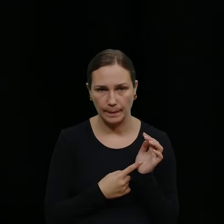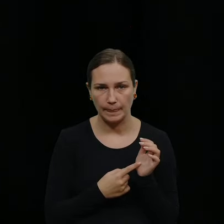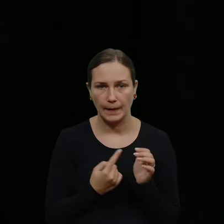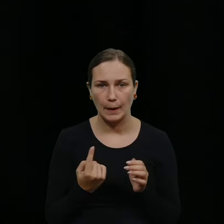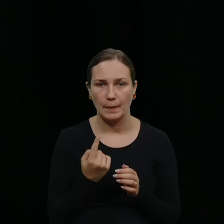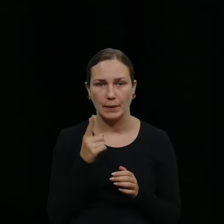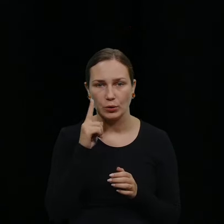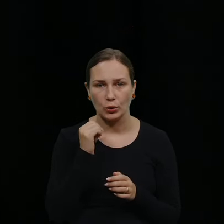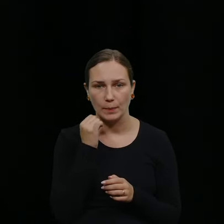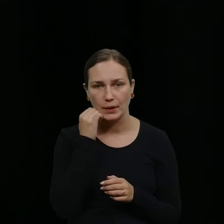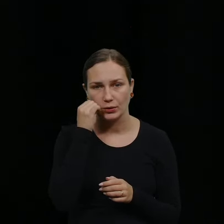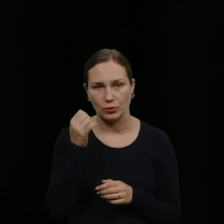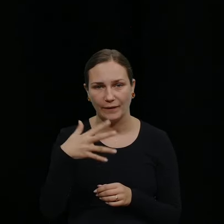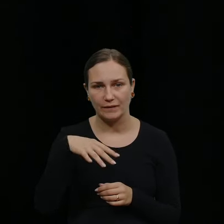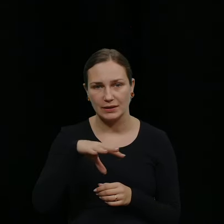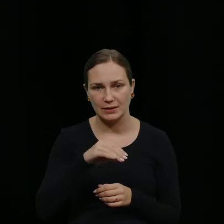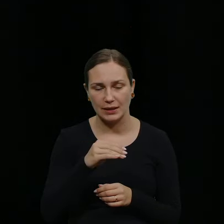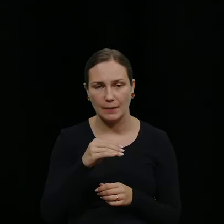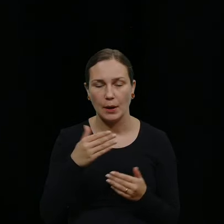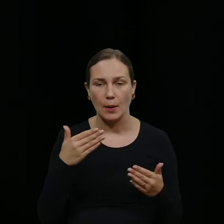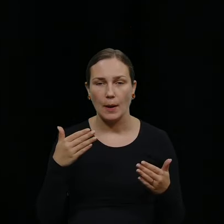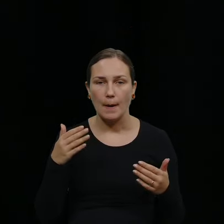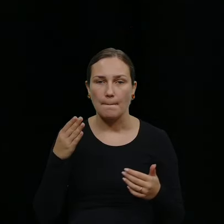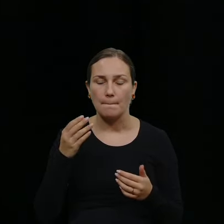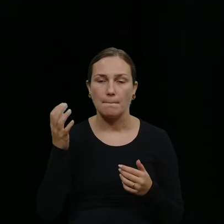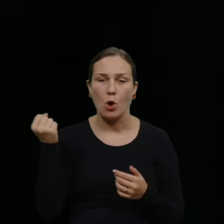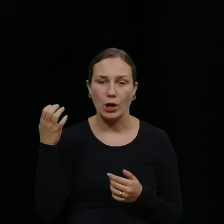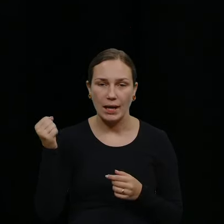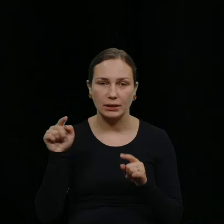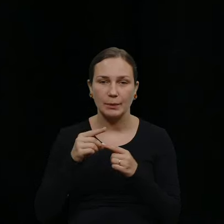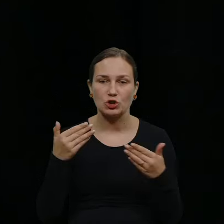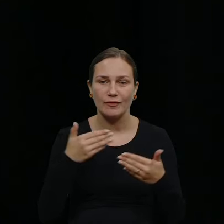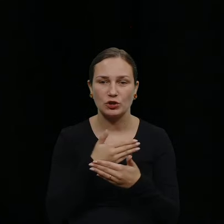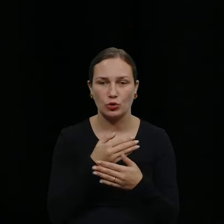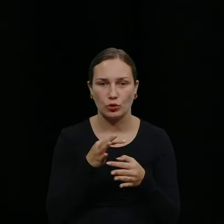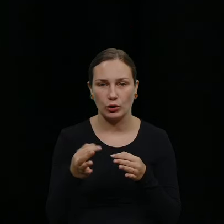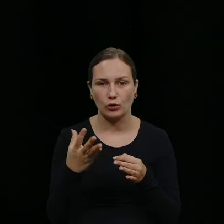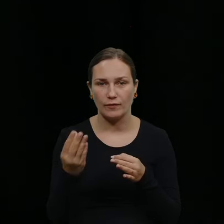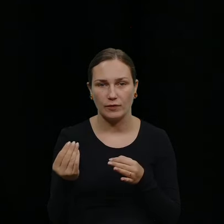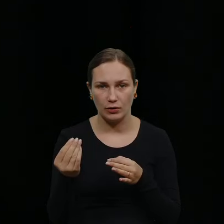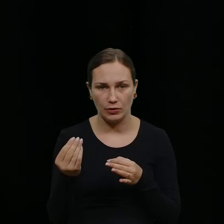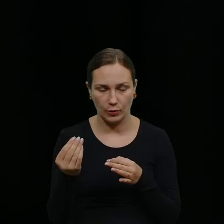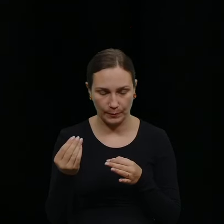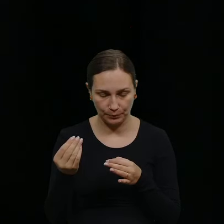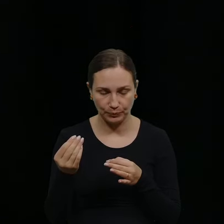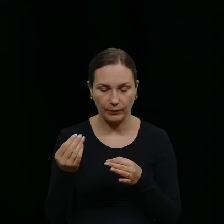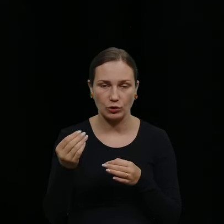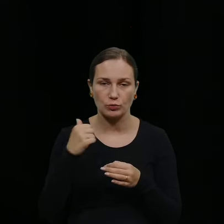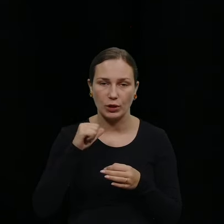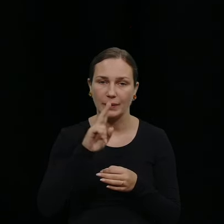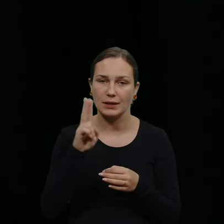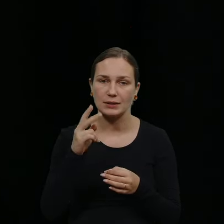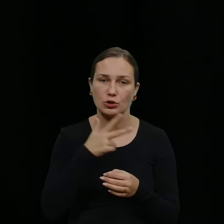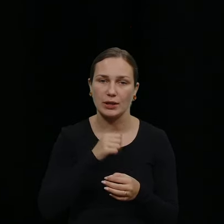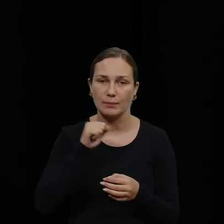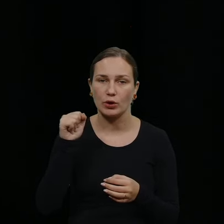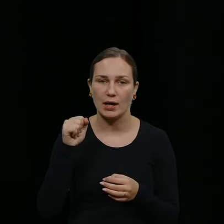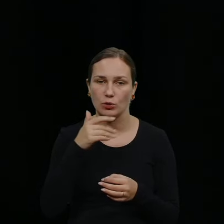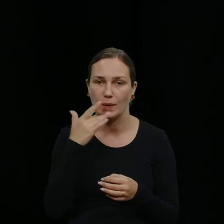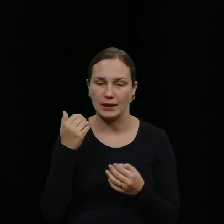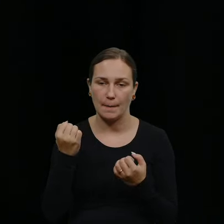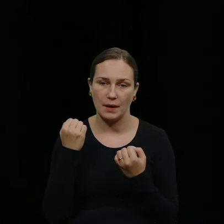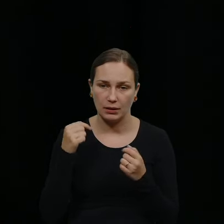noriu padėkoti visiems Molėtų ir Švenčionių rajono rinkėjams, kurie gausiai palaikė socialdemokratų partiją ir